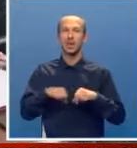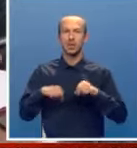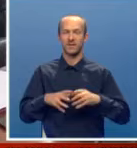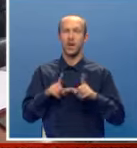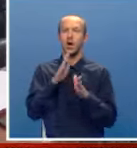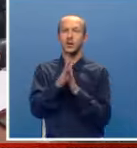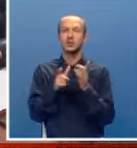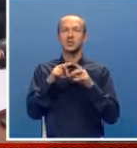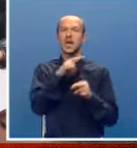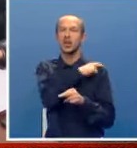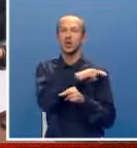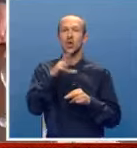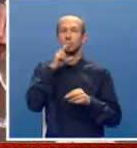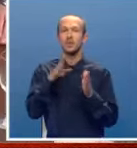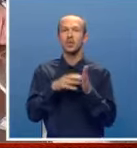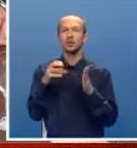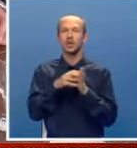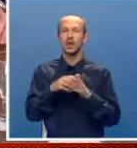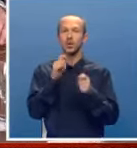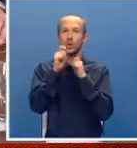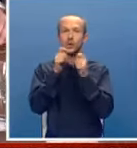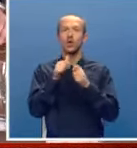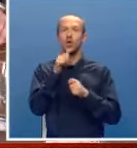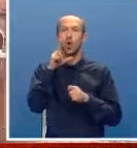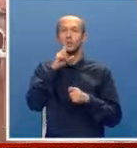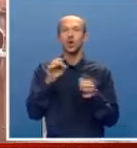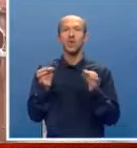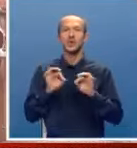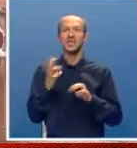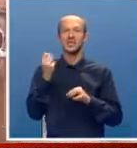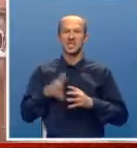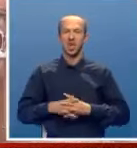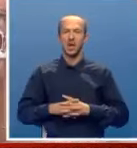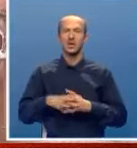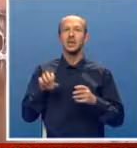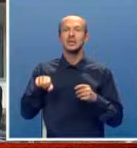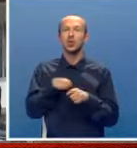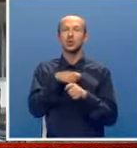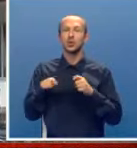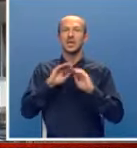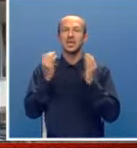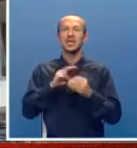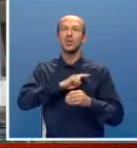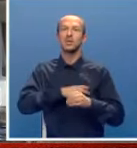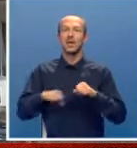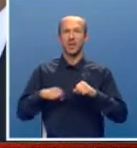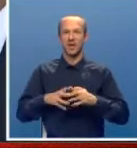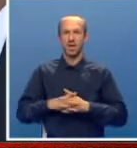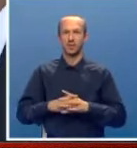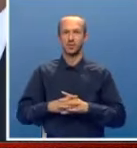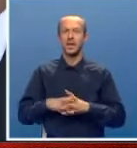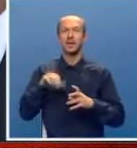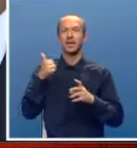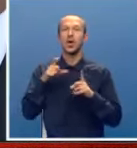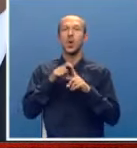U razgovoru sa načelnikom opštine Mrkonjić grad dogovoreno je da opština obezbedi sredstva za rekonstrukciju zgrade policijske uprave. Jedna